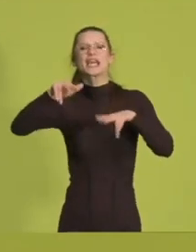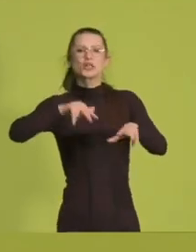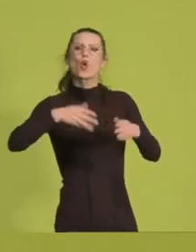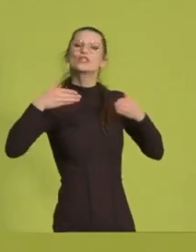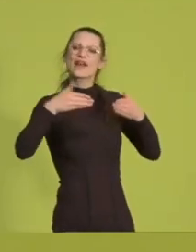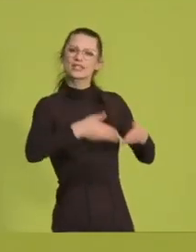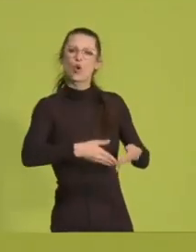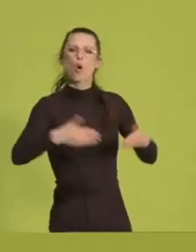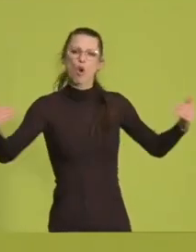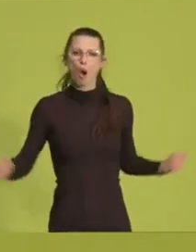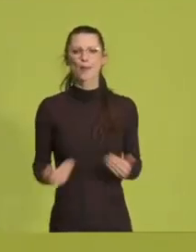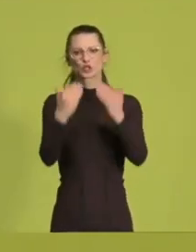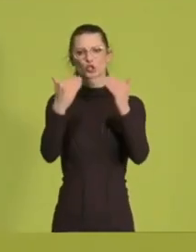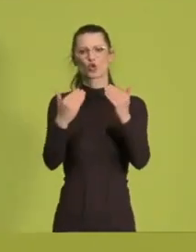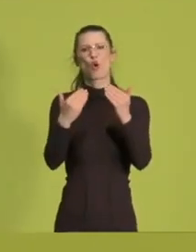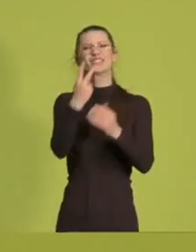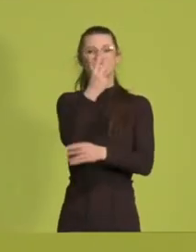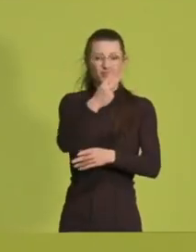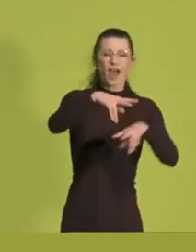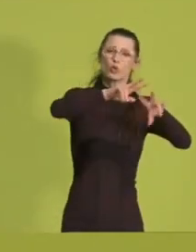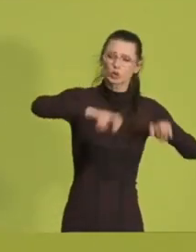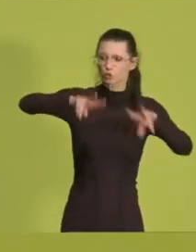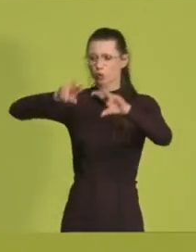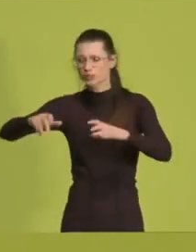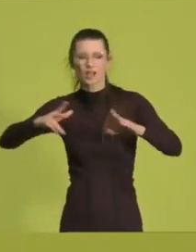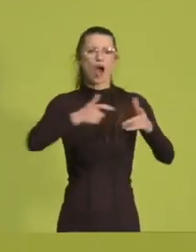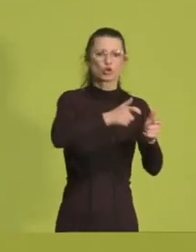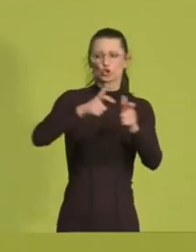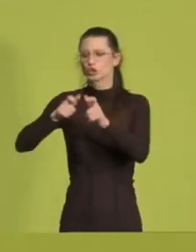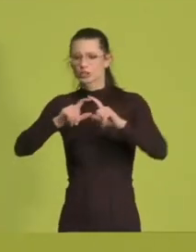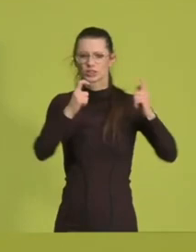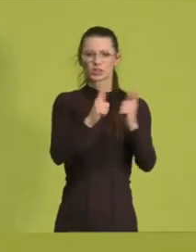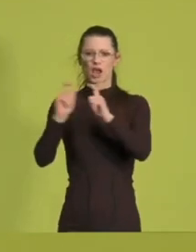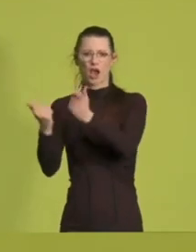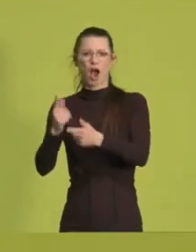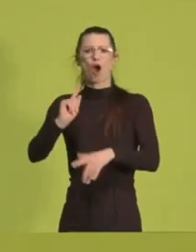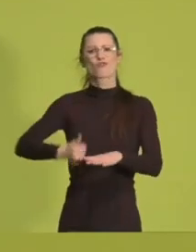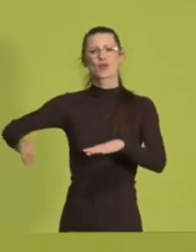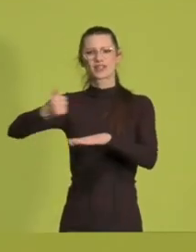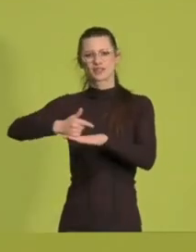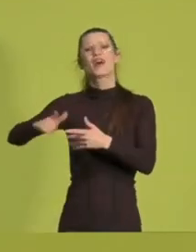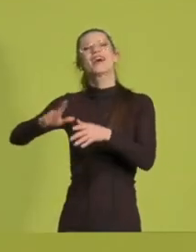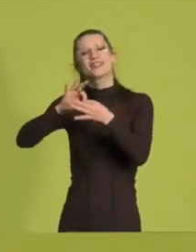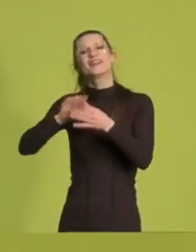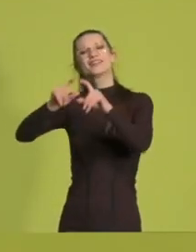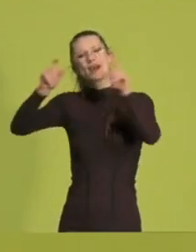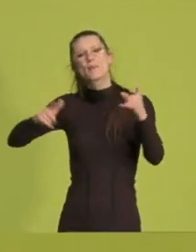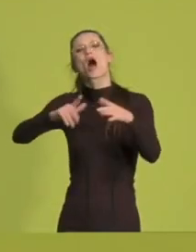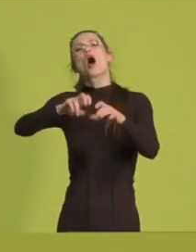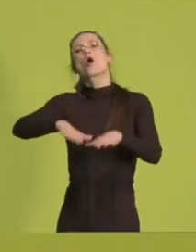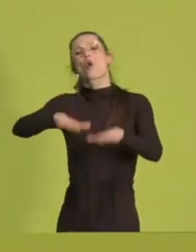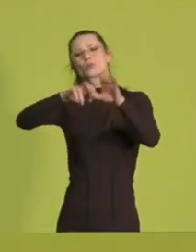Regierungsfraktion, Opposition, 2 Untersuchungsausschüsse, Vorsitzender der Enquetekommission zum Thema Brexit und die Folgen